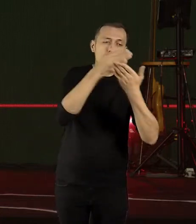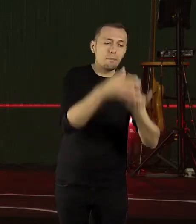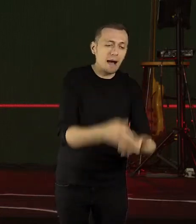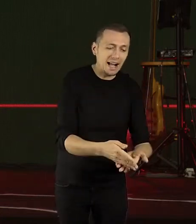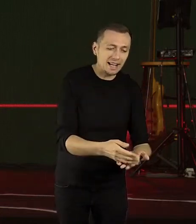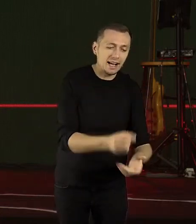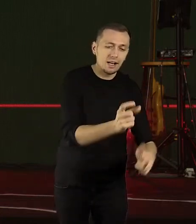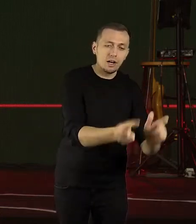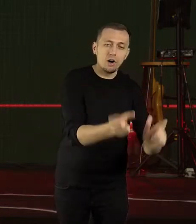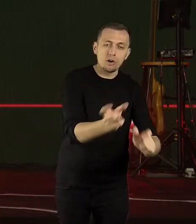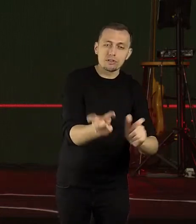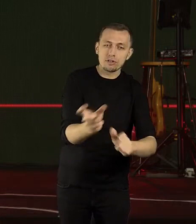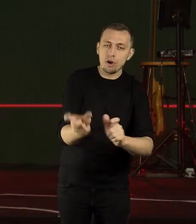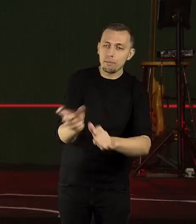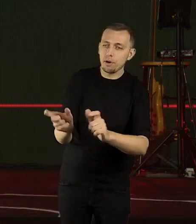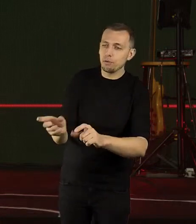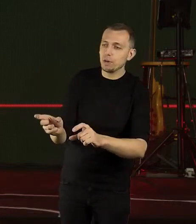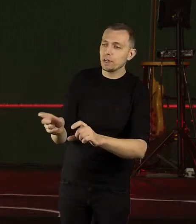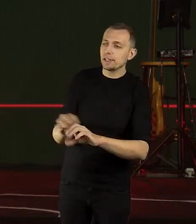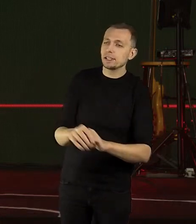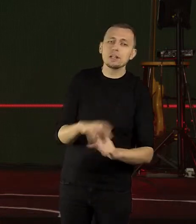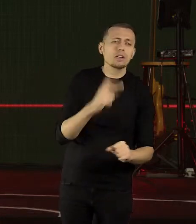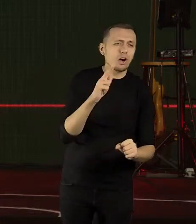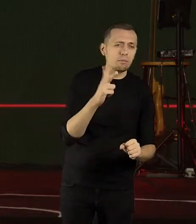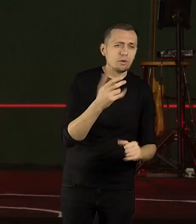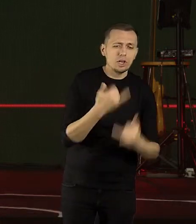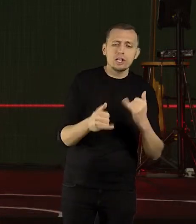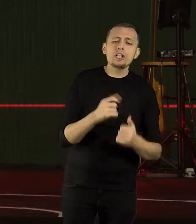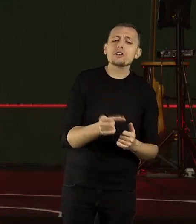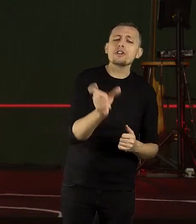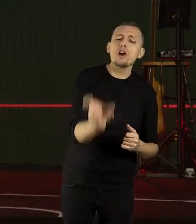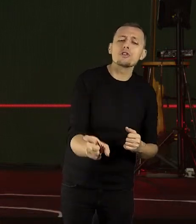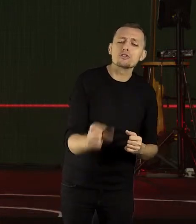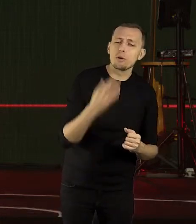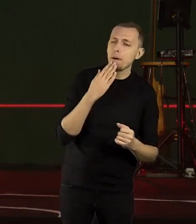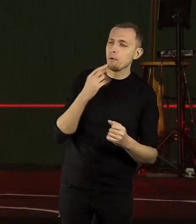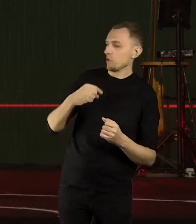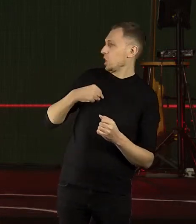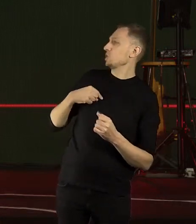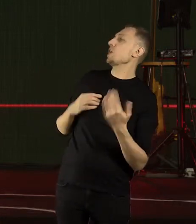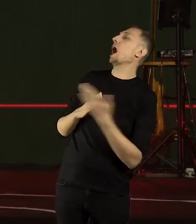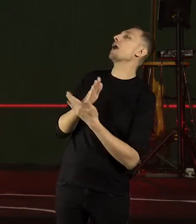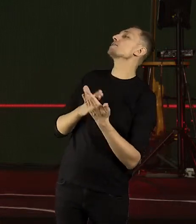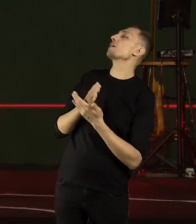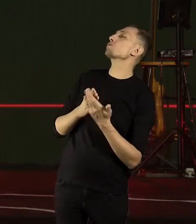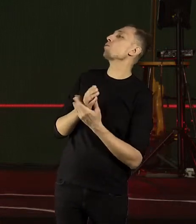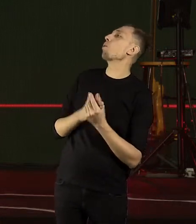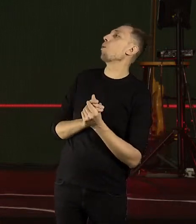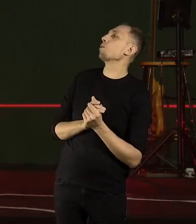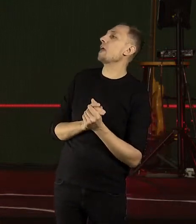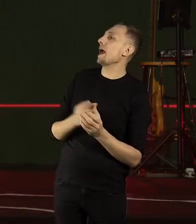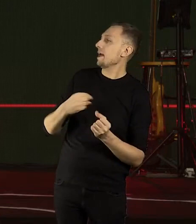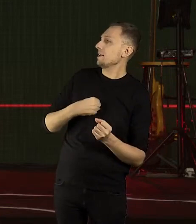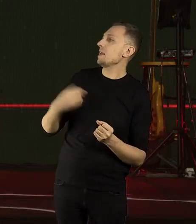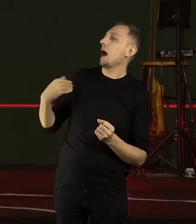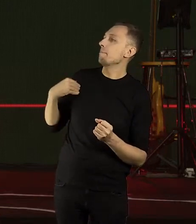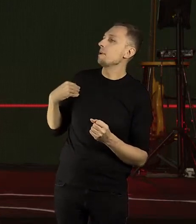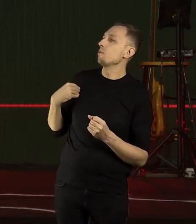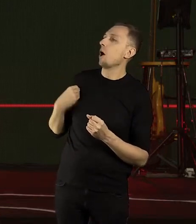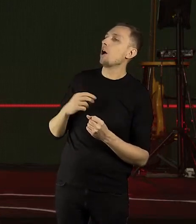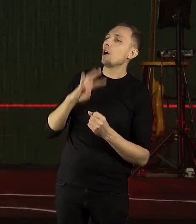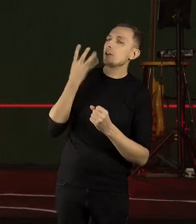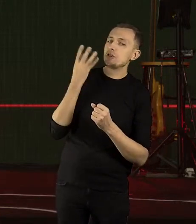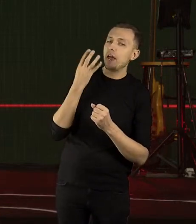Nie przychodzi do ludzi, którzy mówią, ja na wszystko zasługuję. Mam za sobą 9 piątków miesiąca pierwszych. Ja mam na przykład.